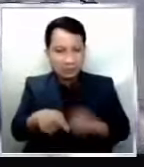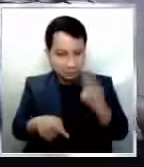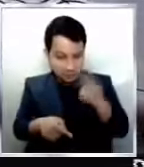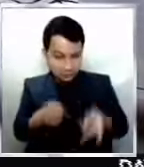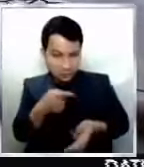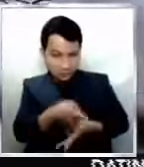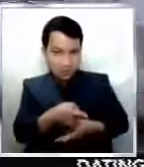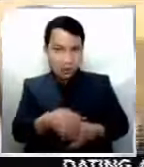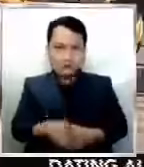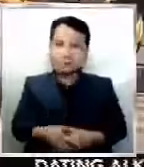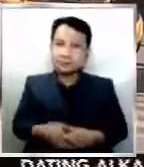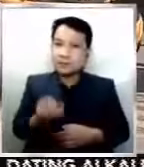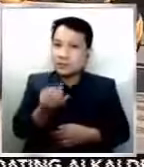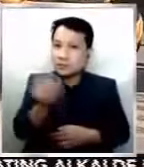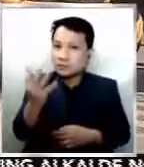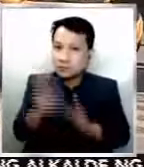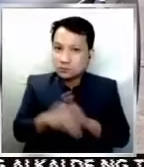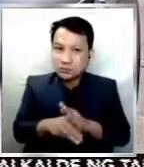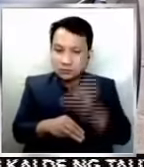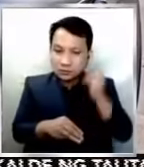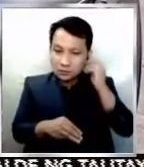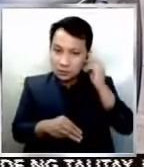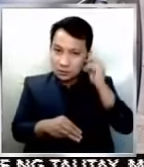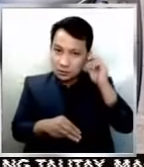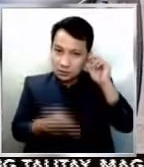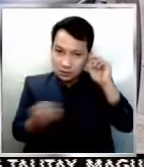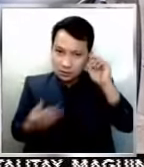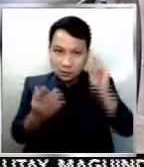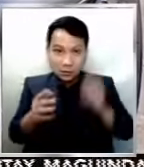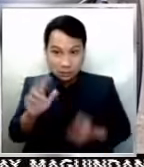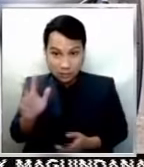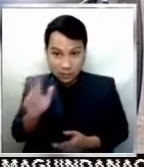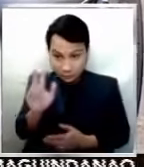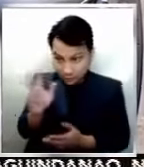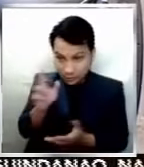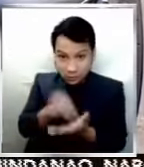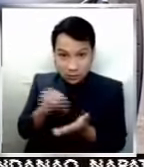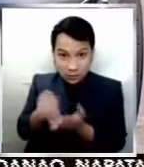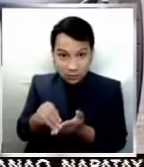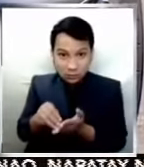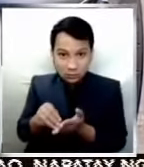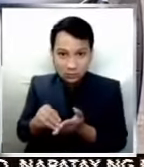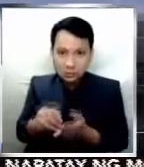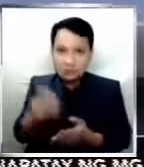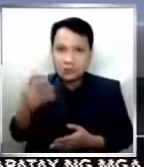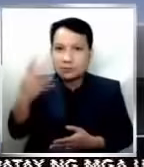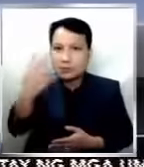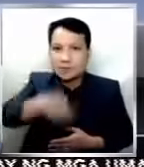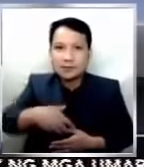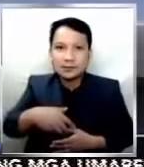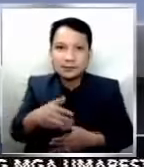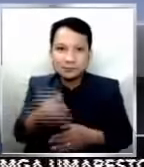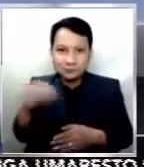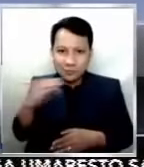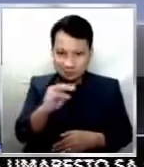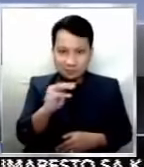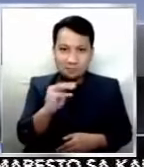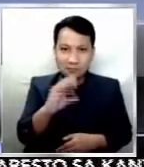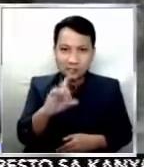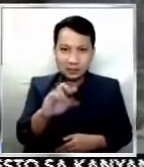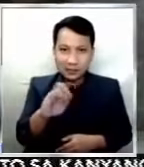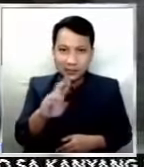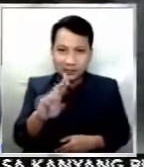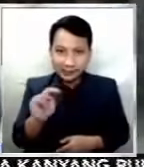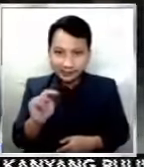Ilang minuto lang ang tumataginting na 30 milyong pisong halaga ng McLaren sports car na yan. Naging scrap metal na